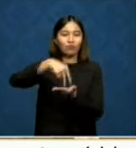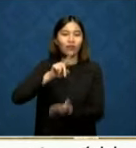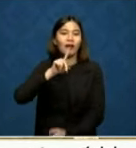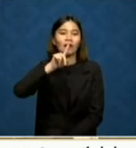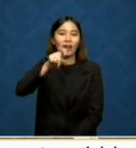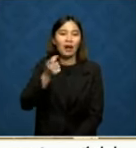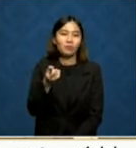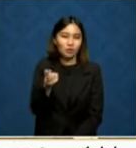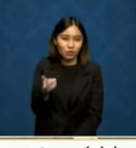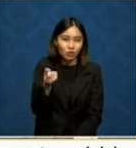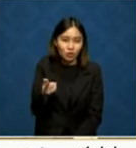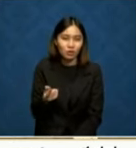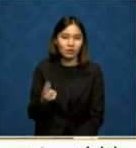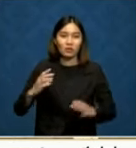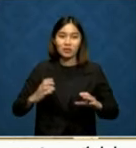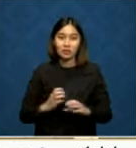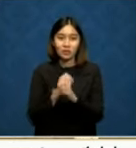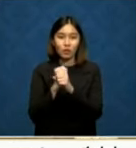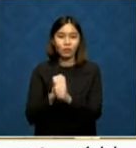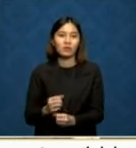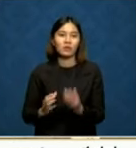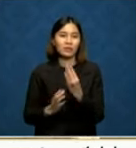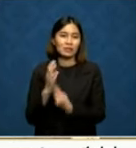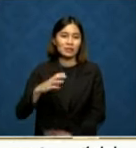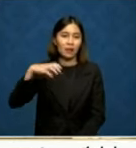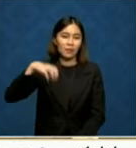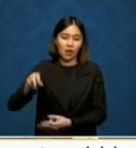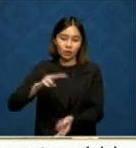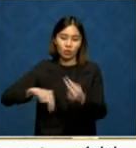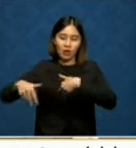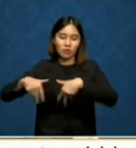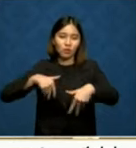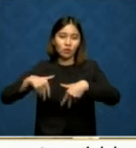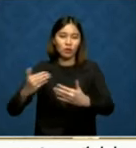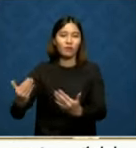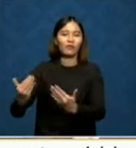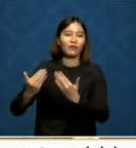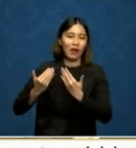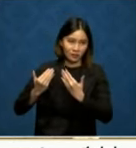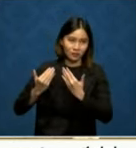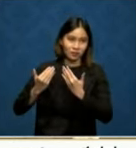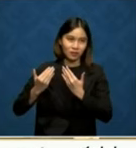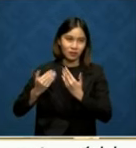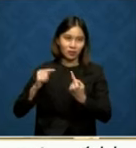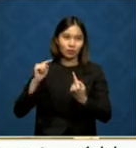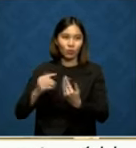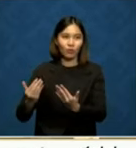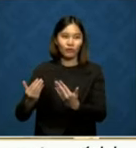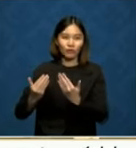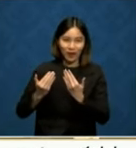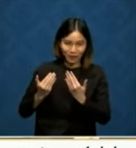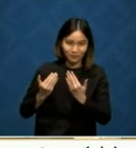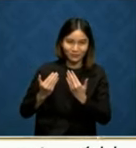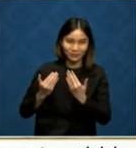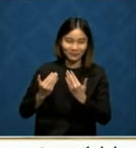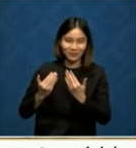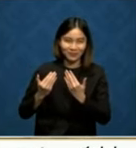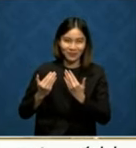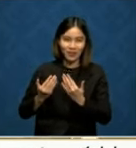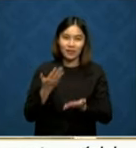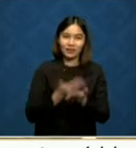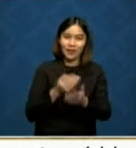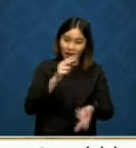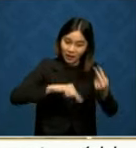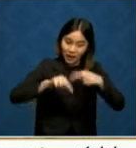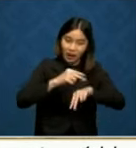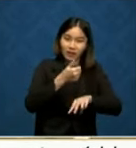ทุกสดว่าสภาวองคกรผู้บริโภคอ ทัท fazem มาฝากการบ้านเบๆท่านหาเงิน